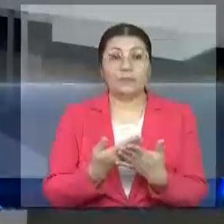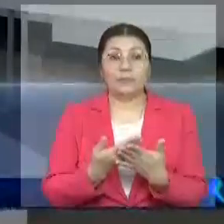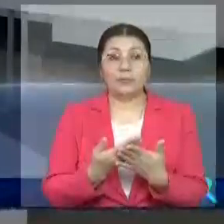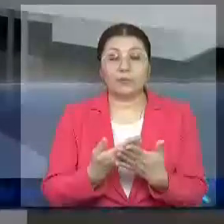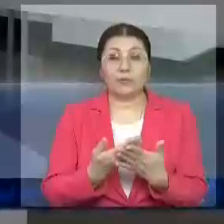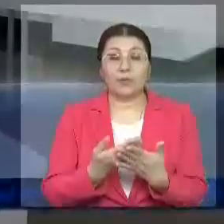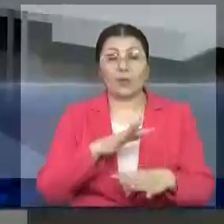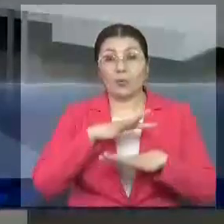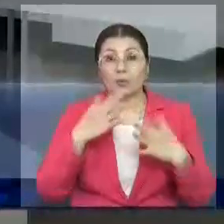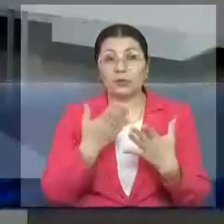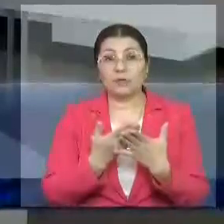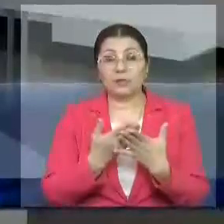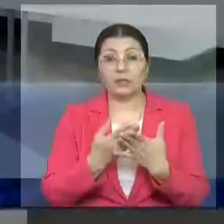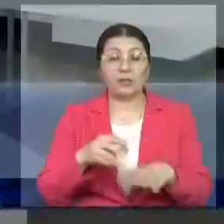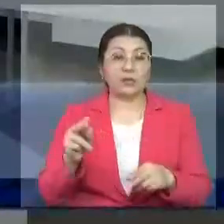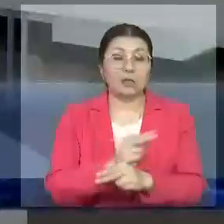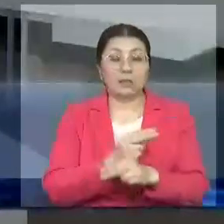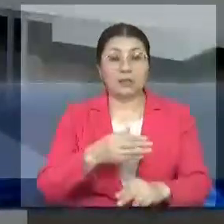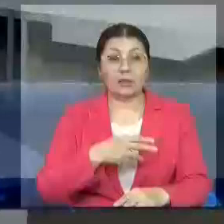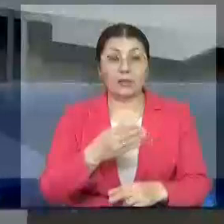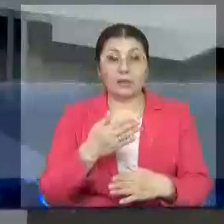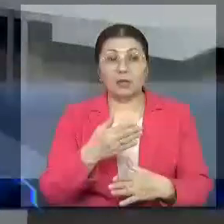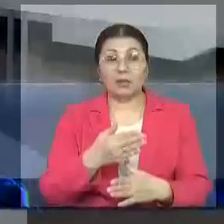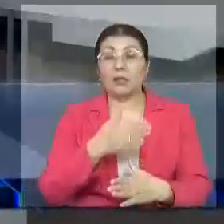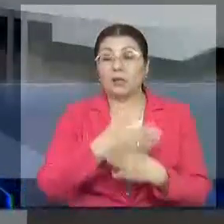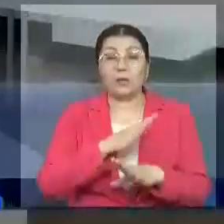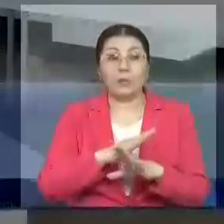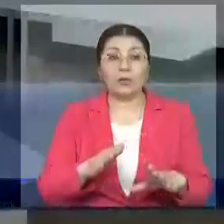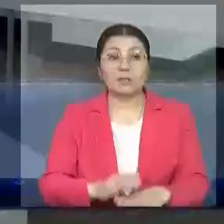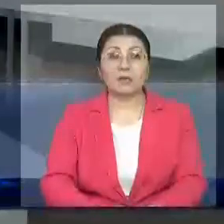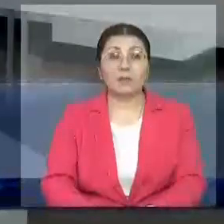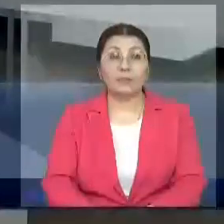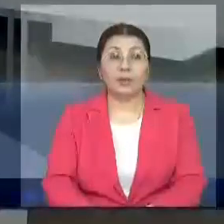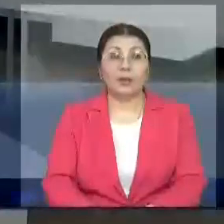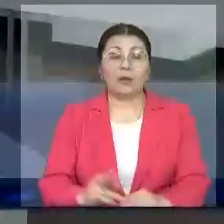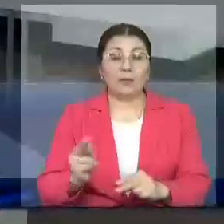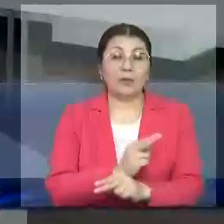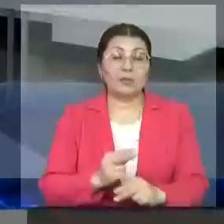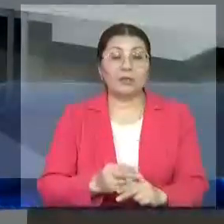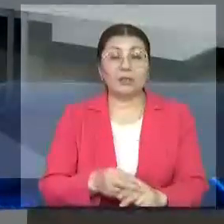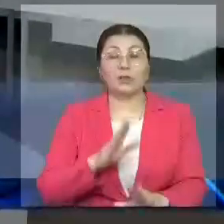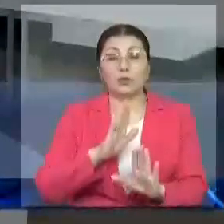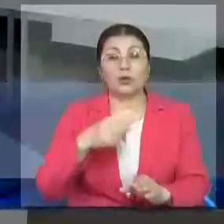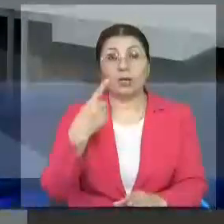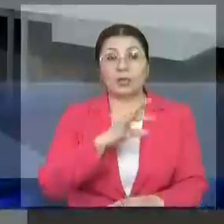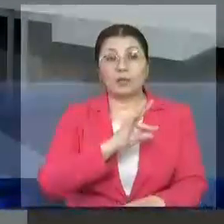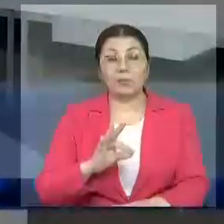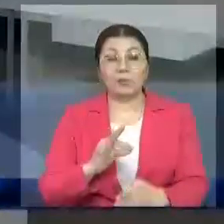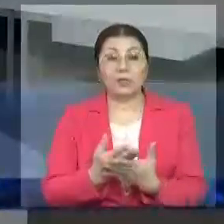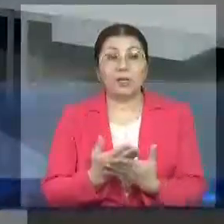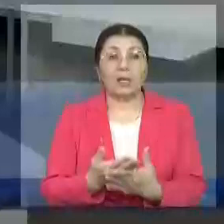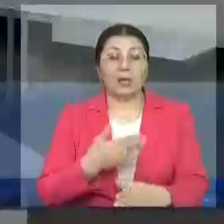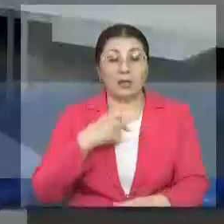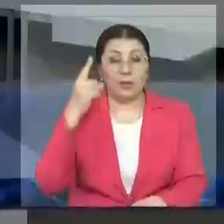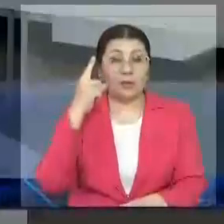антибета-амилоидные моноклинальные терапии не помогают, и биодоступность составляет всего 1%. И мне казалось, почему бы не соединить эти два предмета